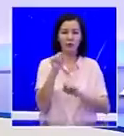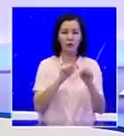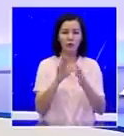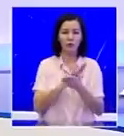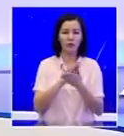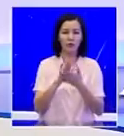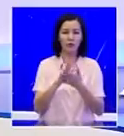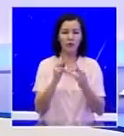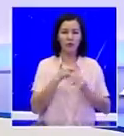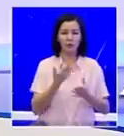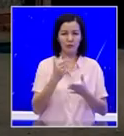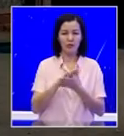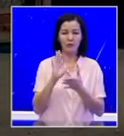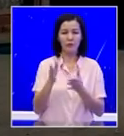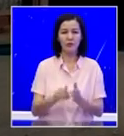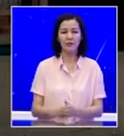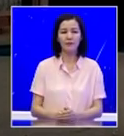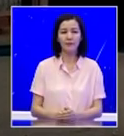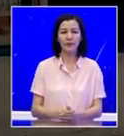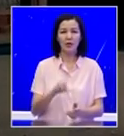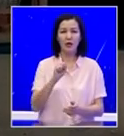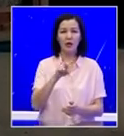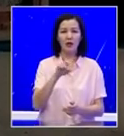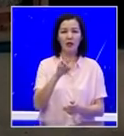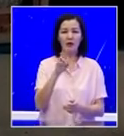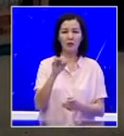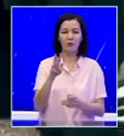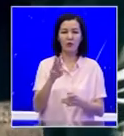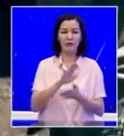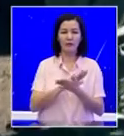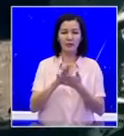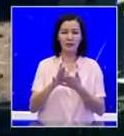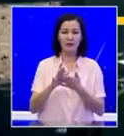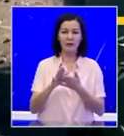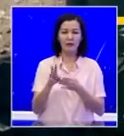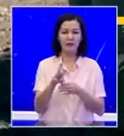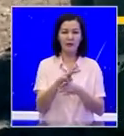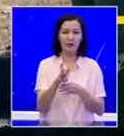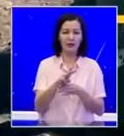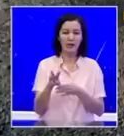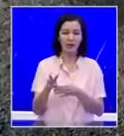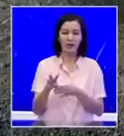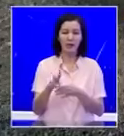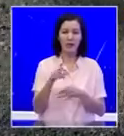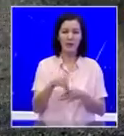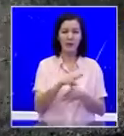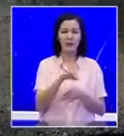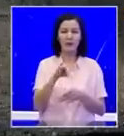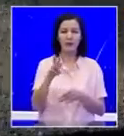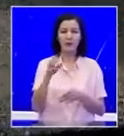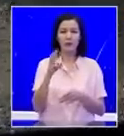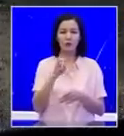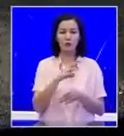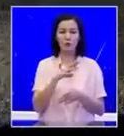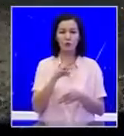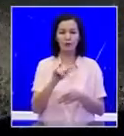жұмысымен таныс болыңыздар. Алакөл ауданындағы дезинфекция жұмысына жергілікті бюджеттен 1 миллион 350 мың теңге